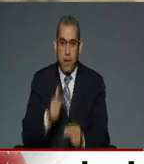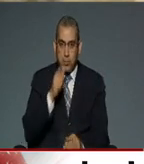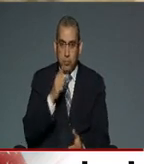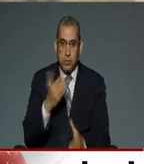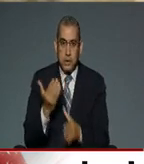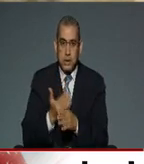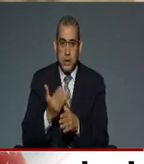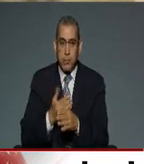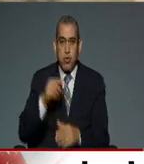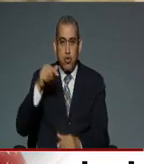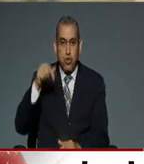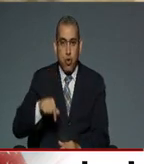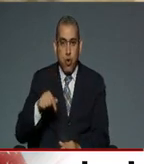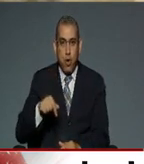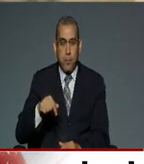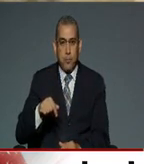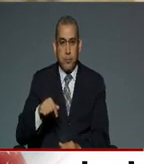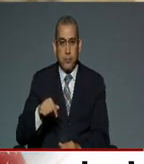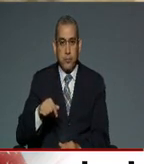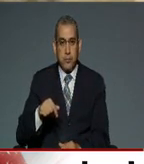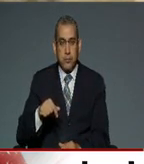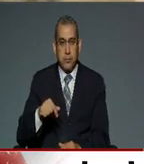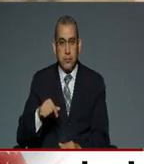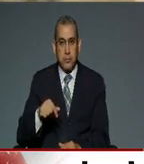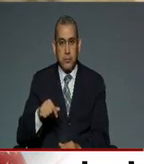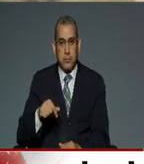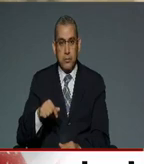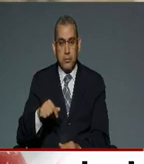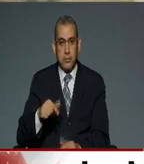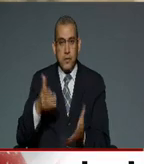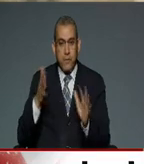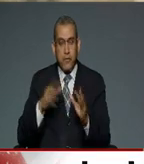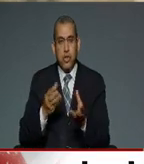السلام في هنا